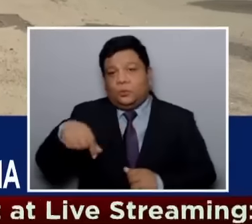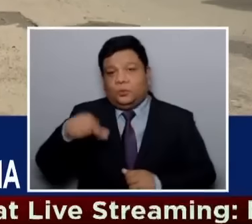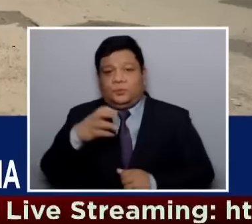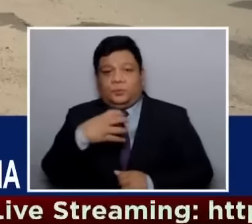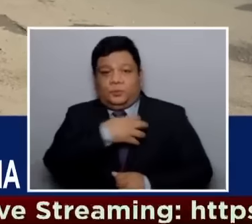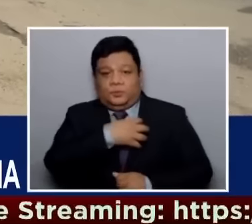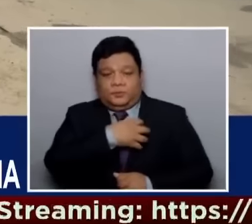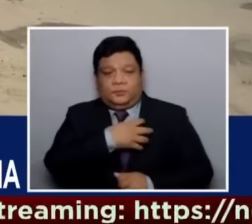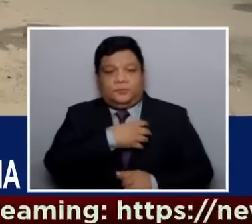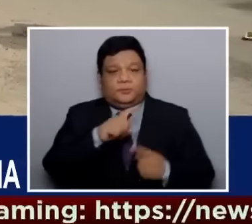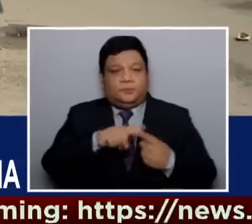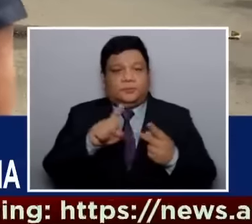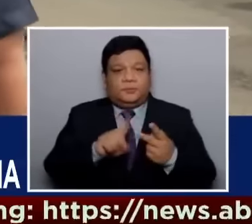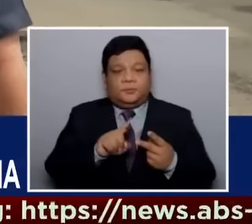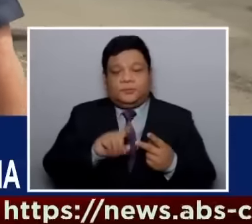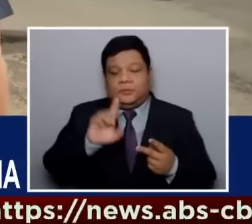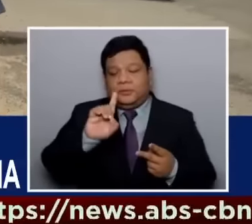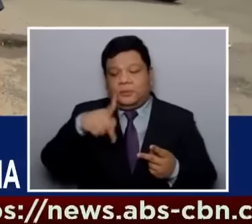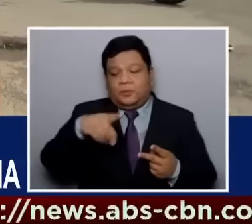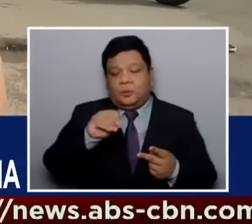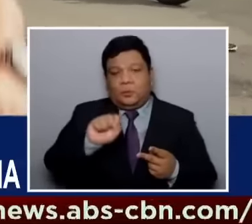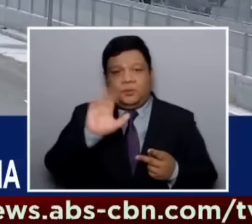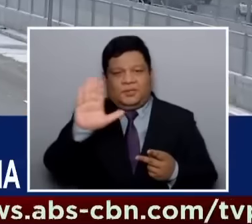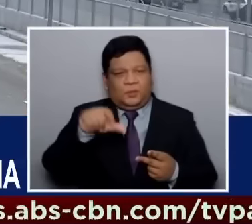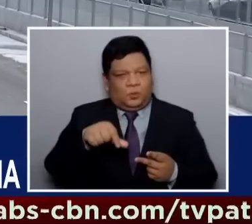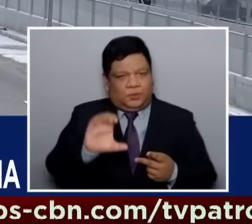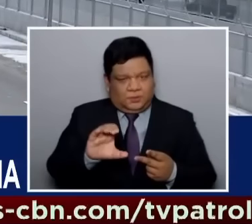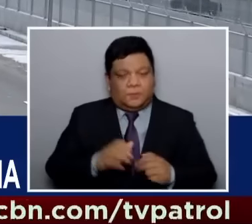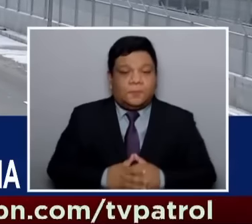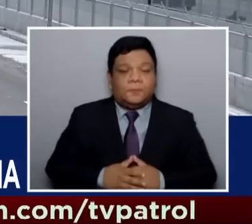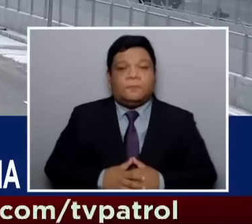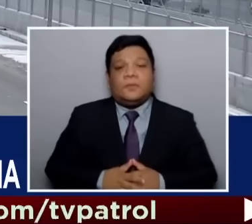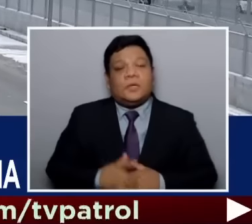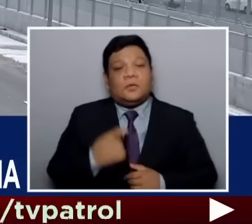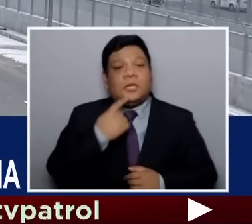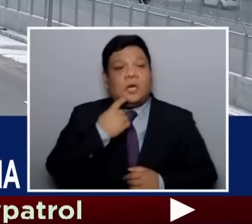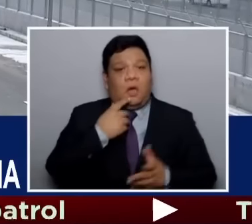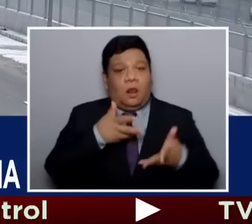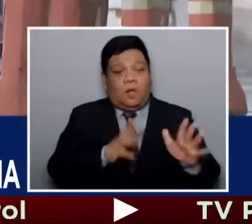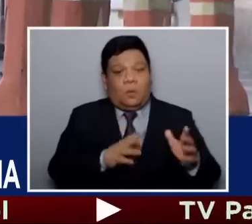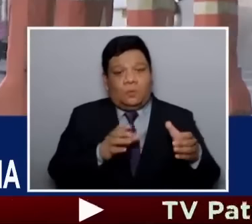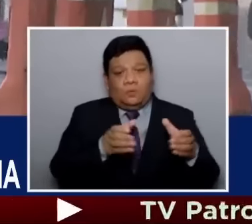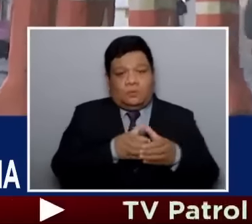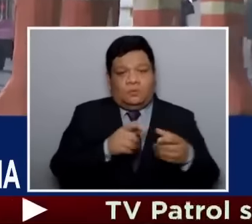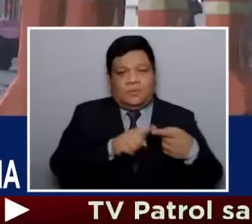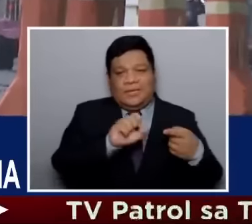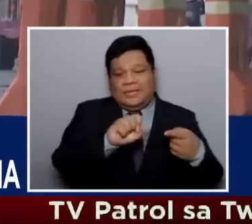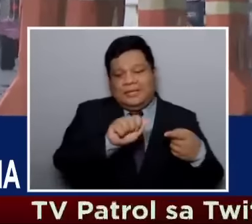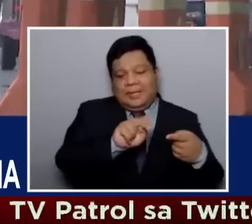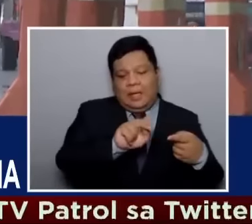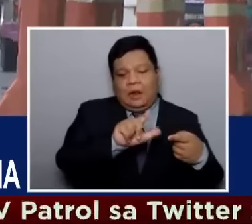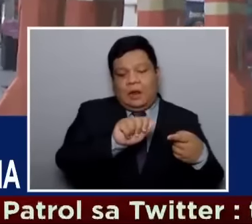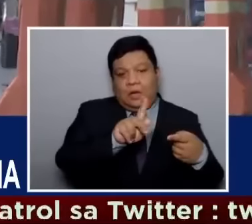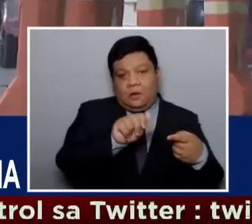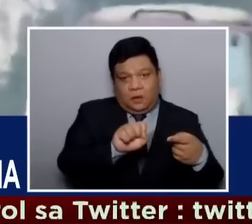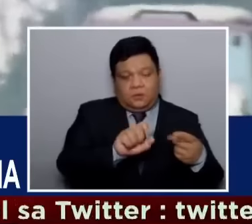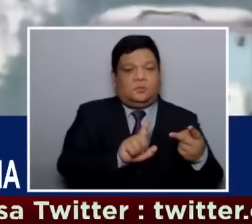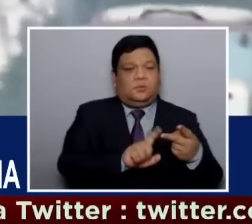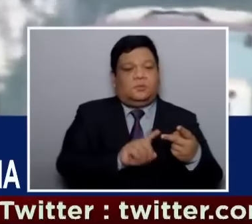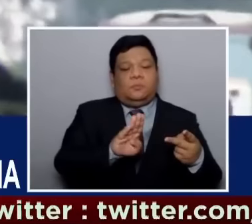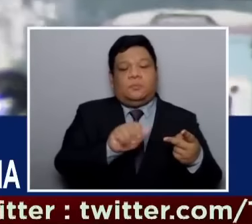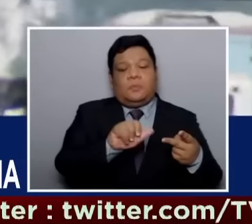District at Department of Public Order and Safety. Papayagan na ang grupong Sanlakas at Bayan na magmarcha